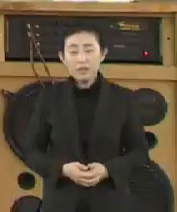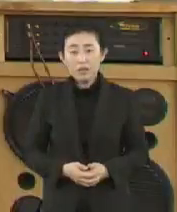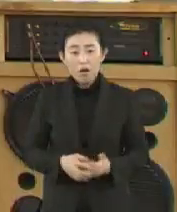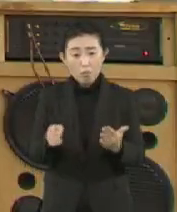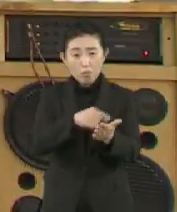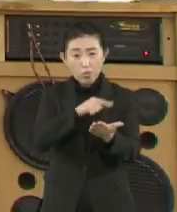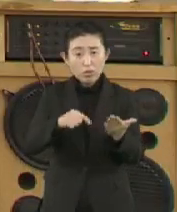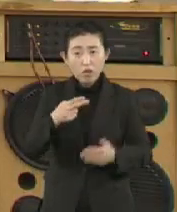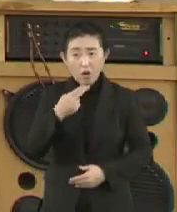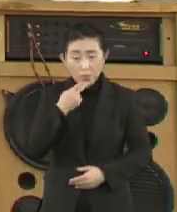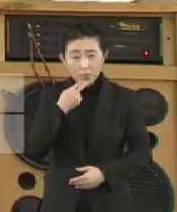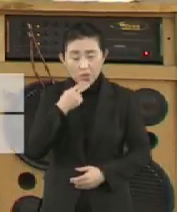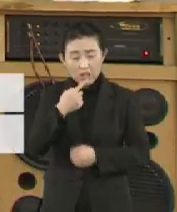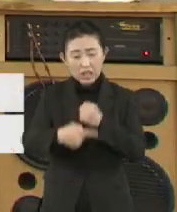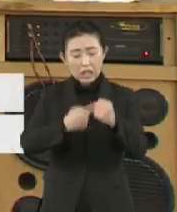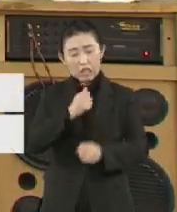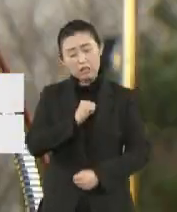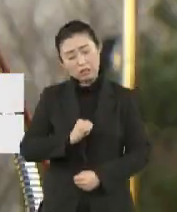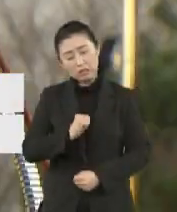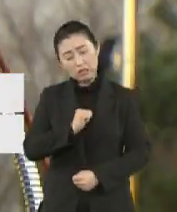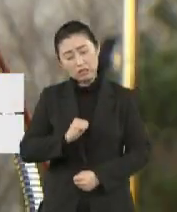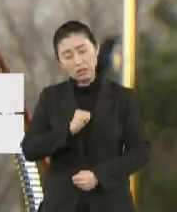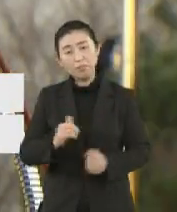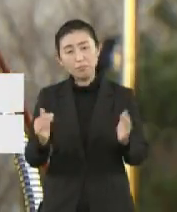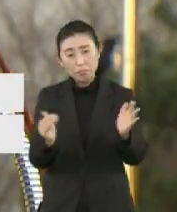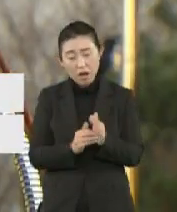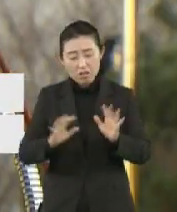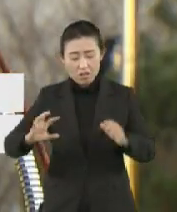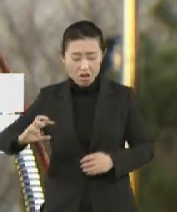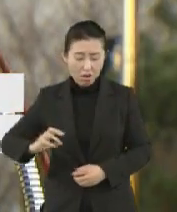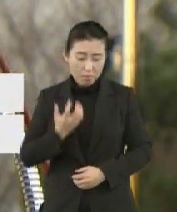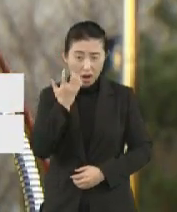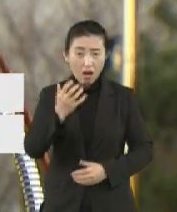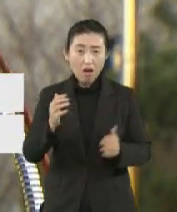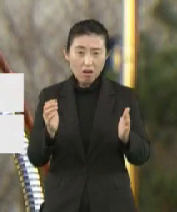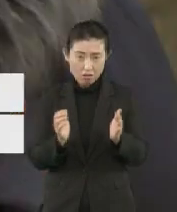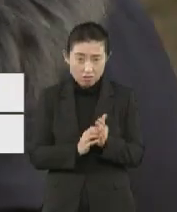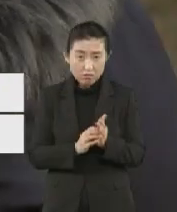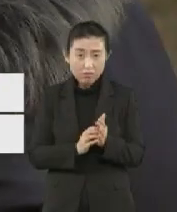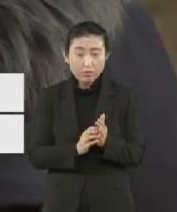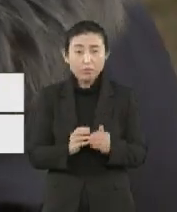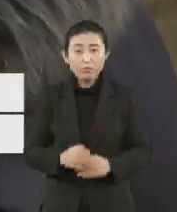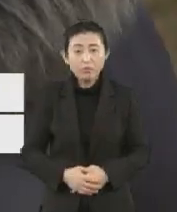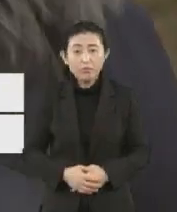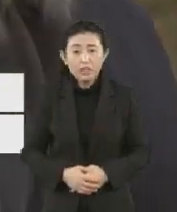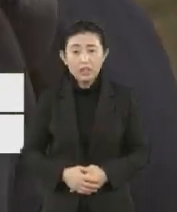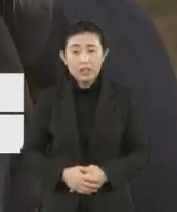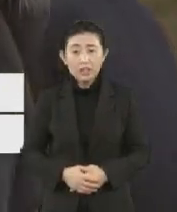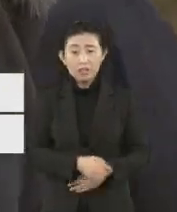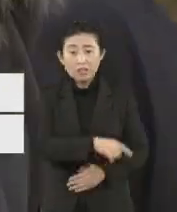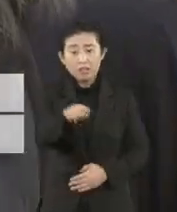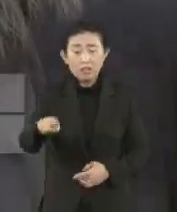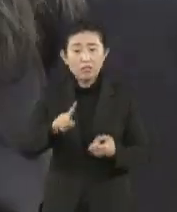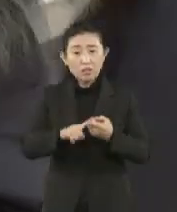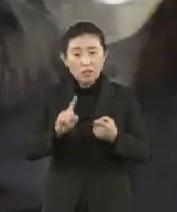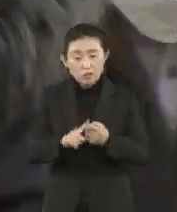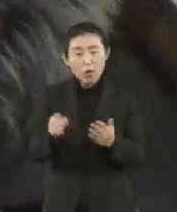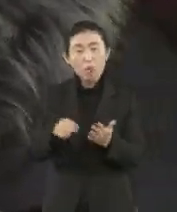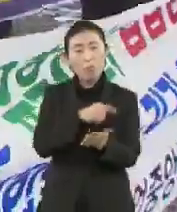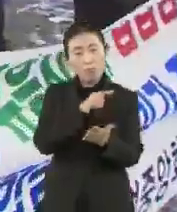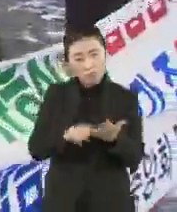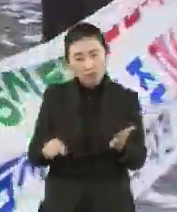적절한 보상 없이 1년을 버텨온 자영업자들의 집단 반발이 봇물처럼 확산되는 가운데 이들에 대한 실효성 있는